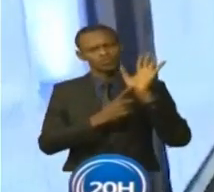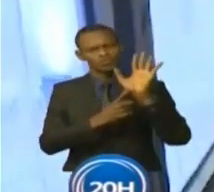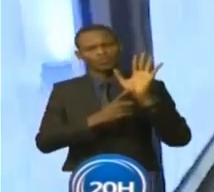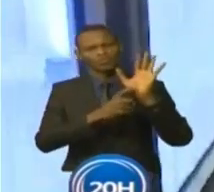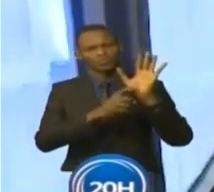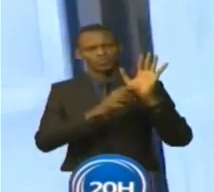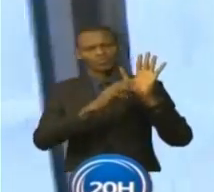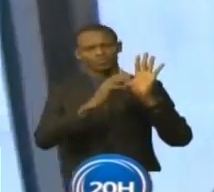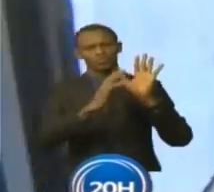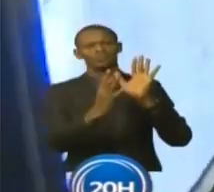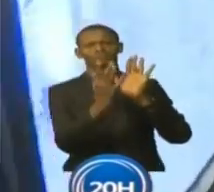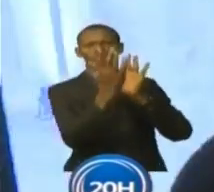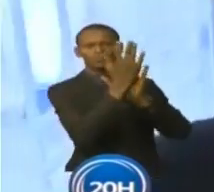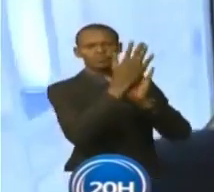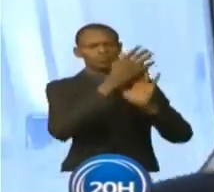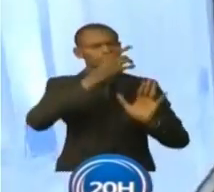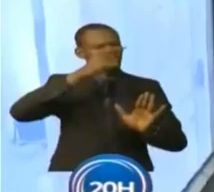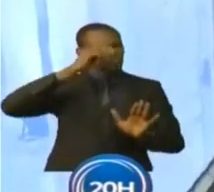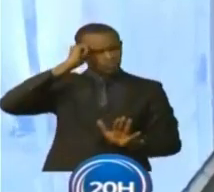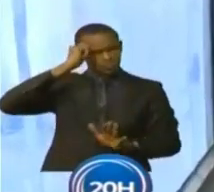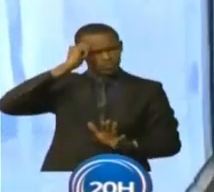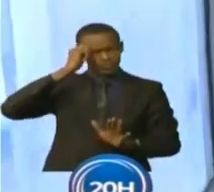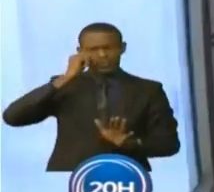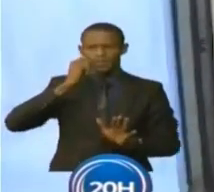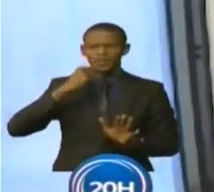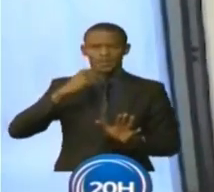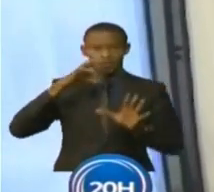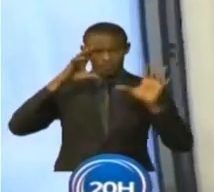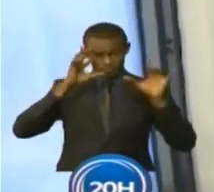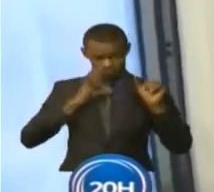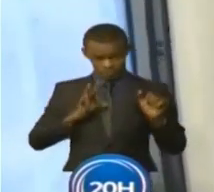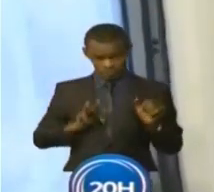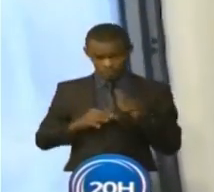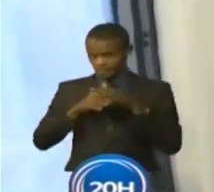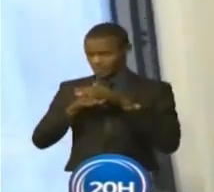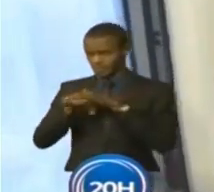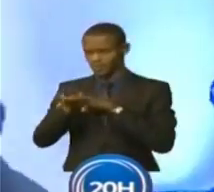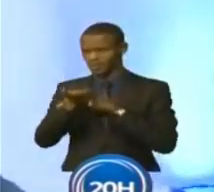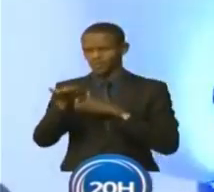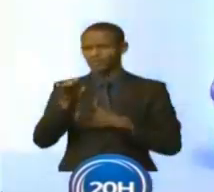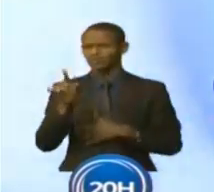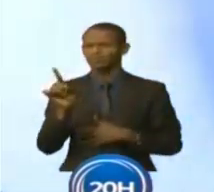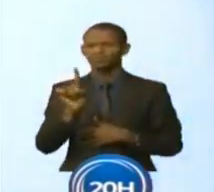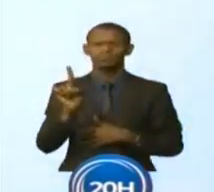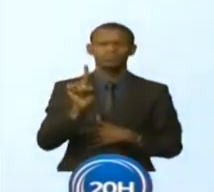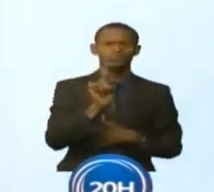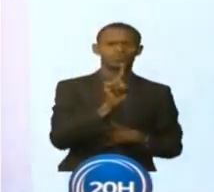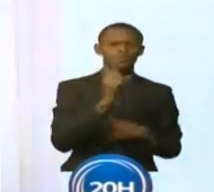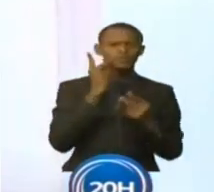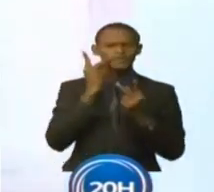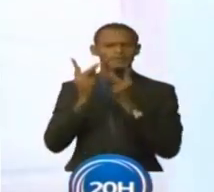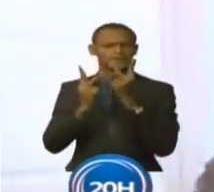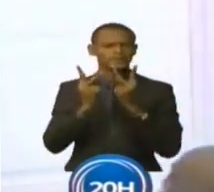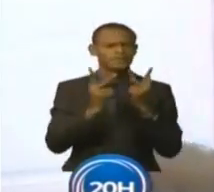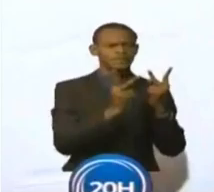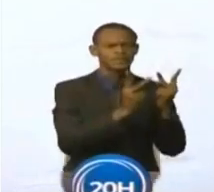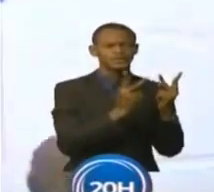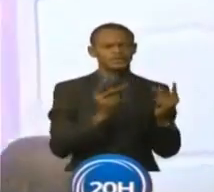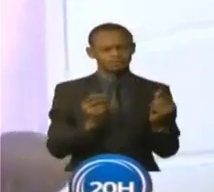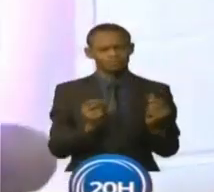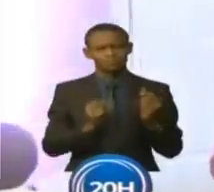commémorative. Une visite du bâtiment a permis au chef de l'État d'apprécier la qualité de cette réalisation, fruit d'un